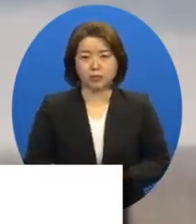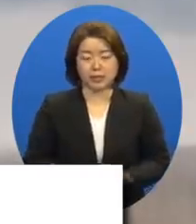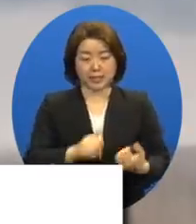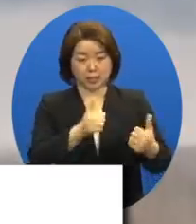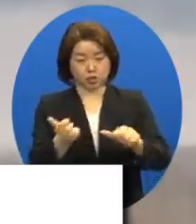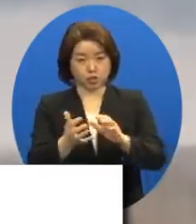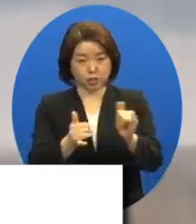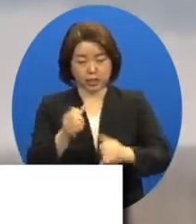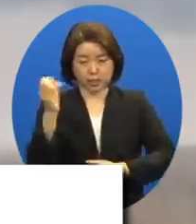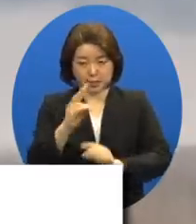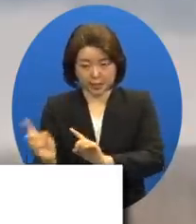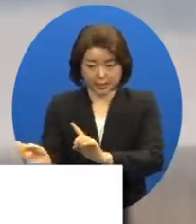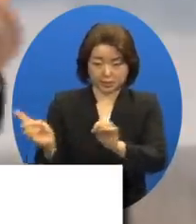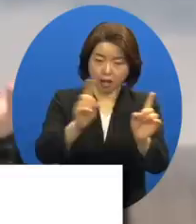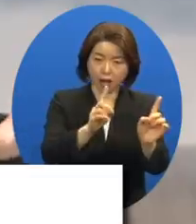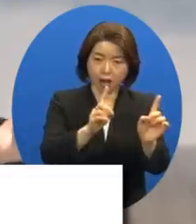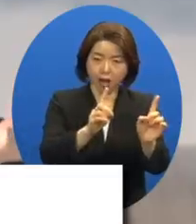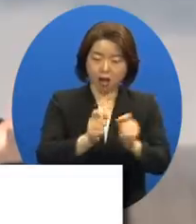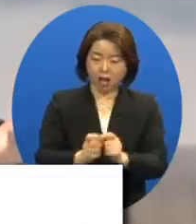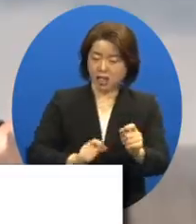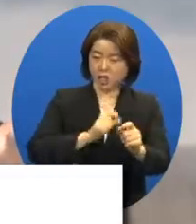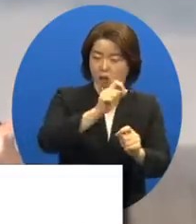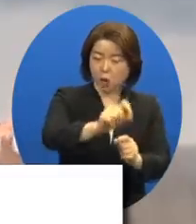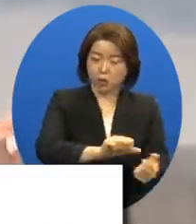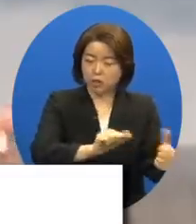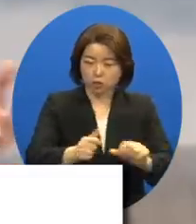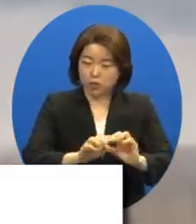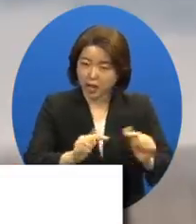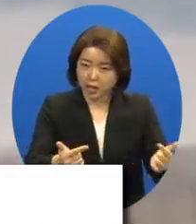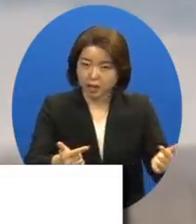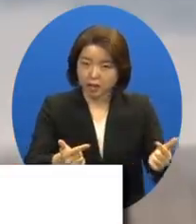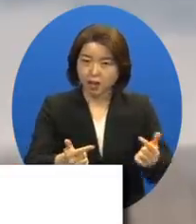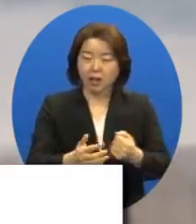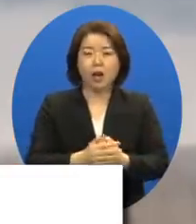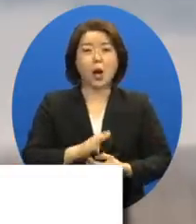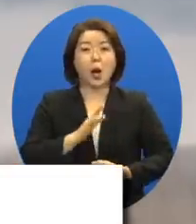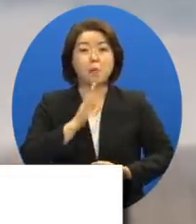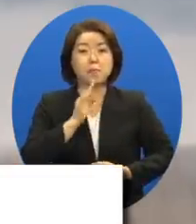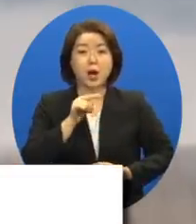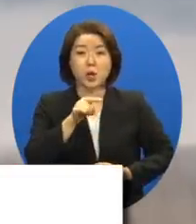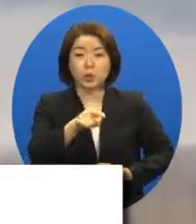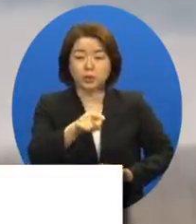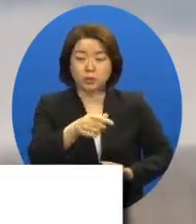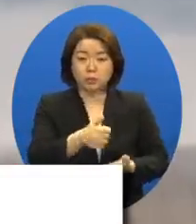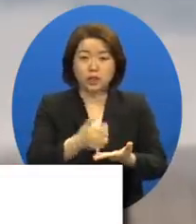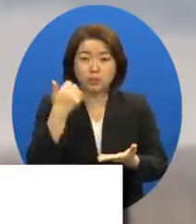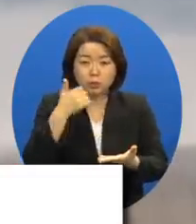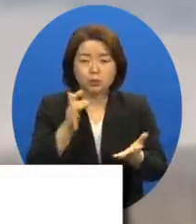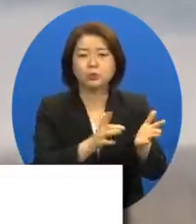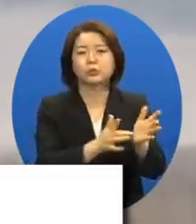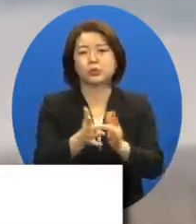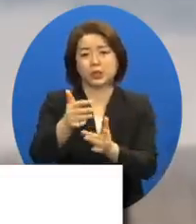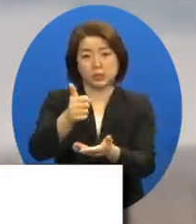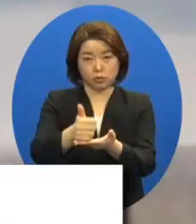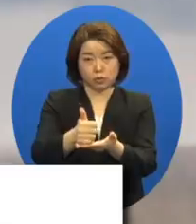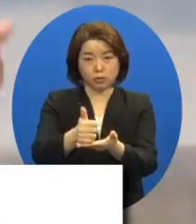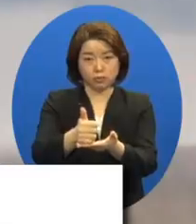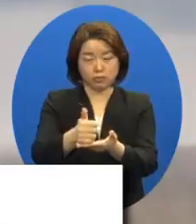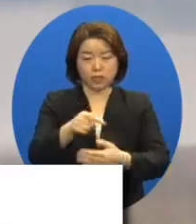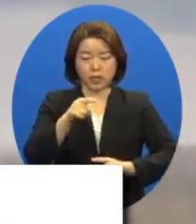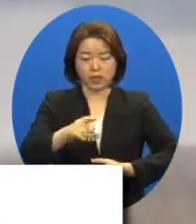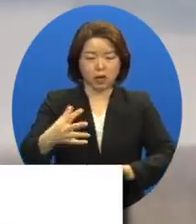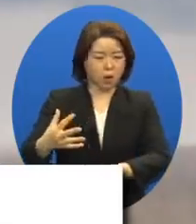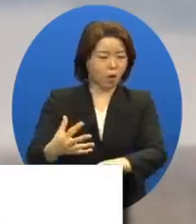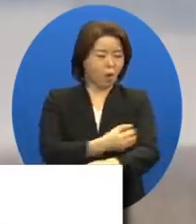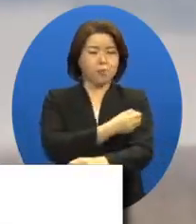사람이 다시 살아난 아셨다 영혼의 죽지 않으신다 바로 그 분이 예수 그리스도이시다 이건 엄청난